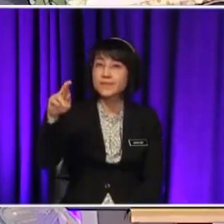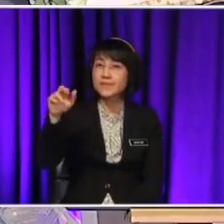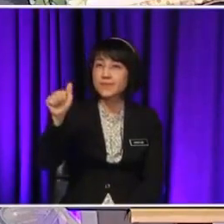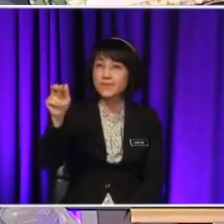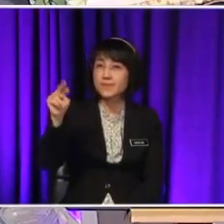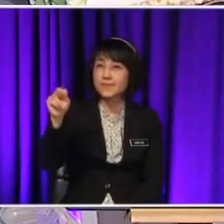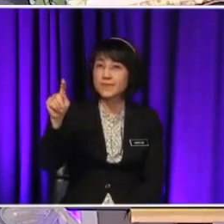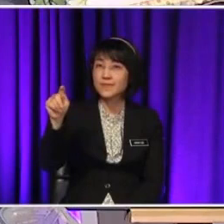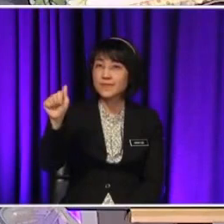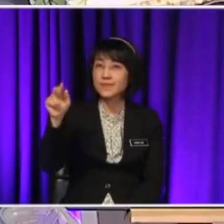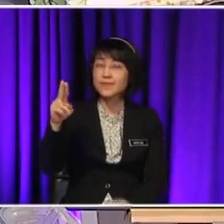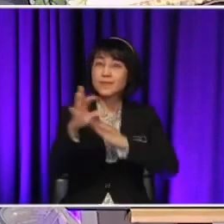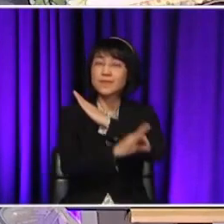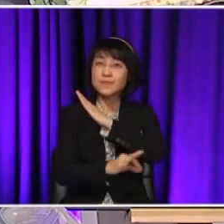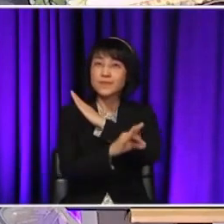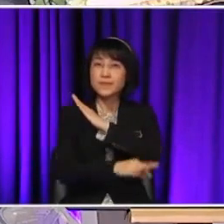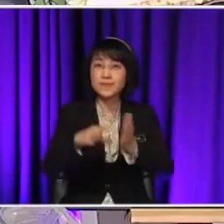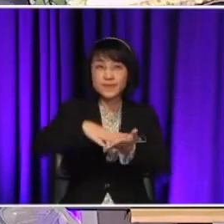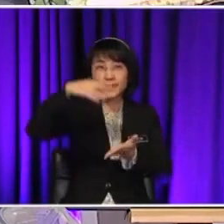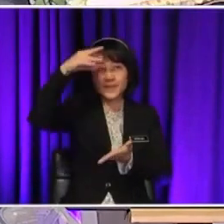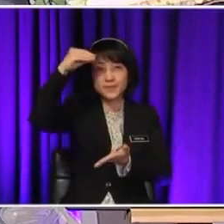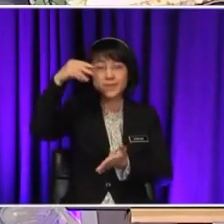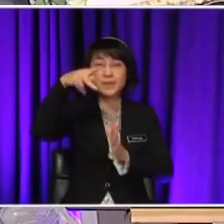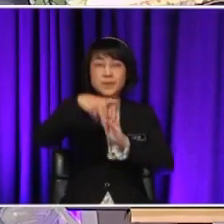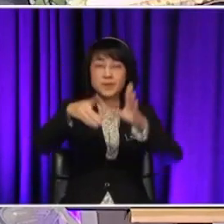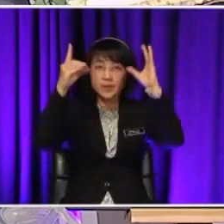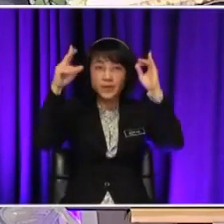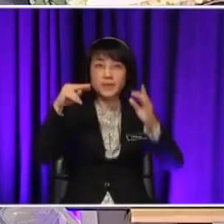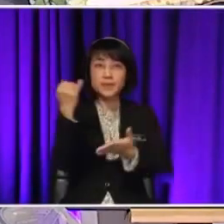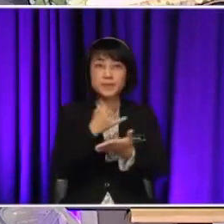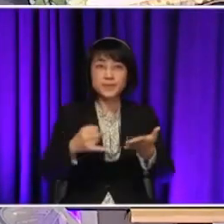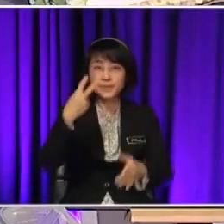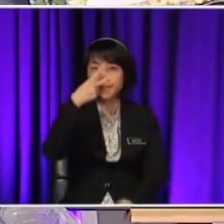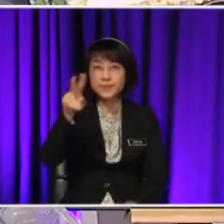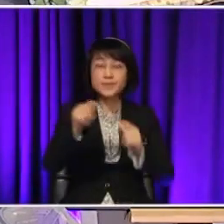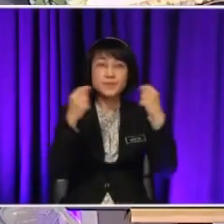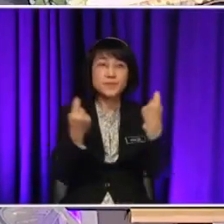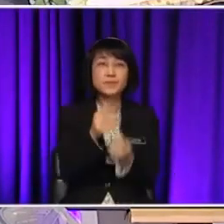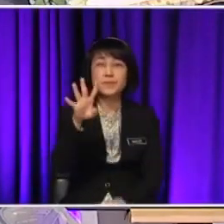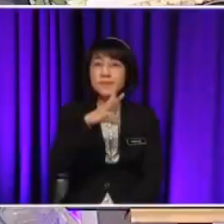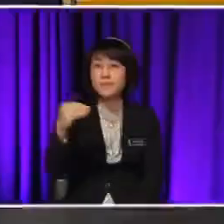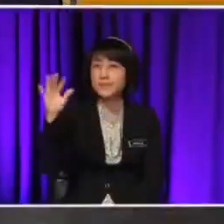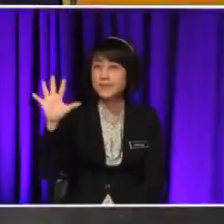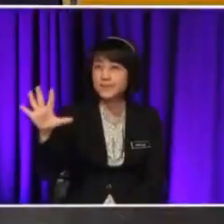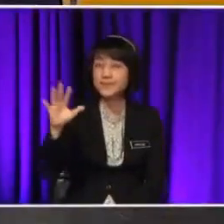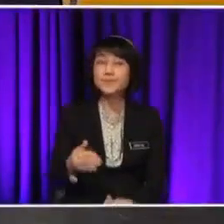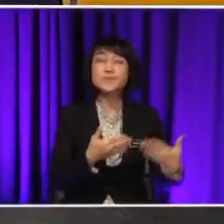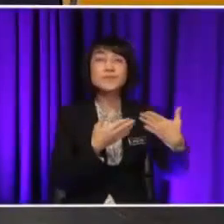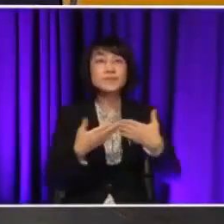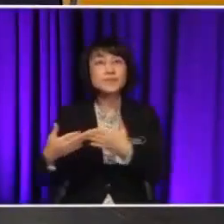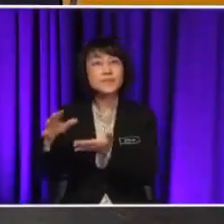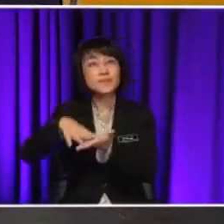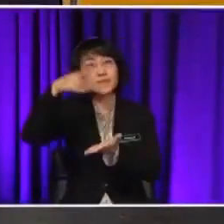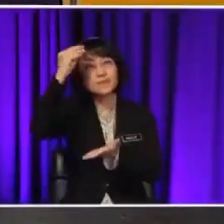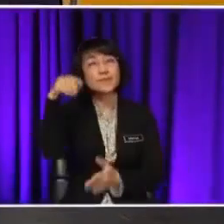ini kita belajar tentang pendidikan seni visual tingkatan 4 dan juga 5. Baiklah Cikgu Nadia, kita teruskan dengan pembelajaran